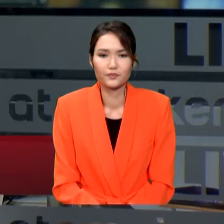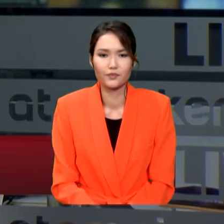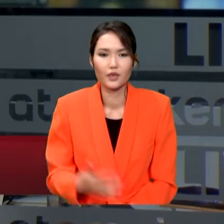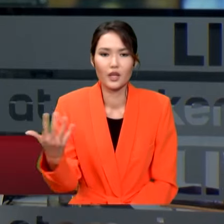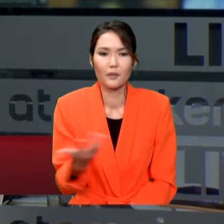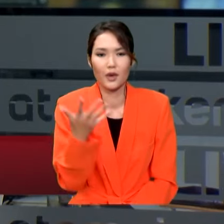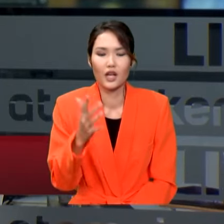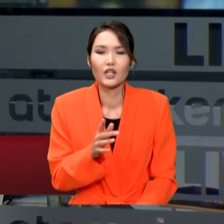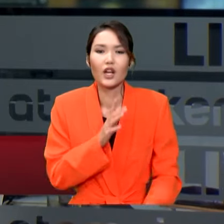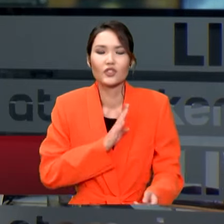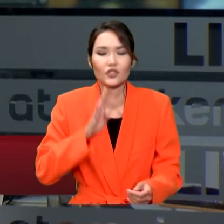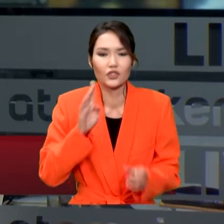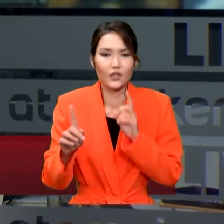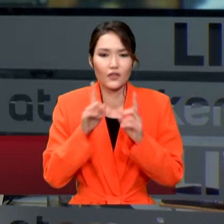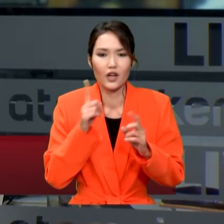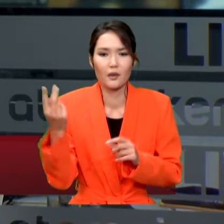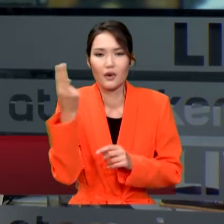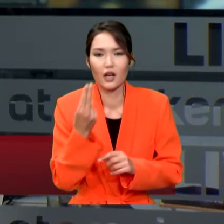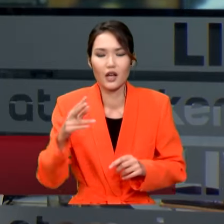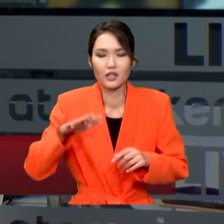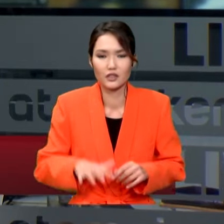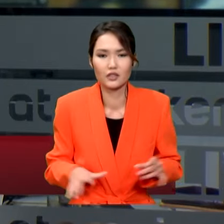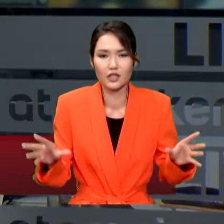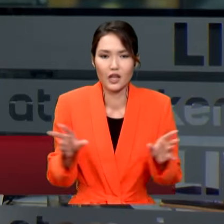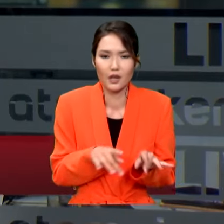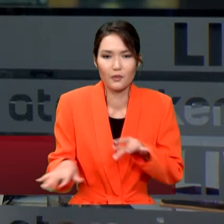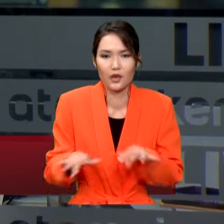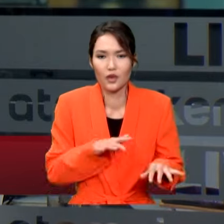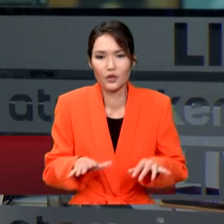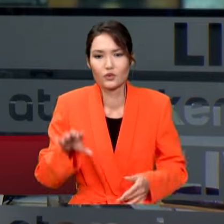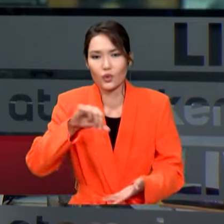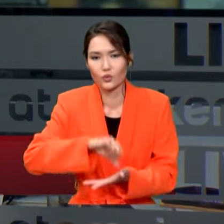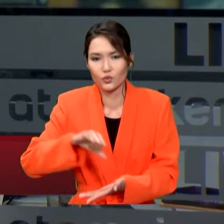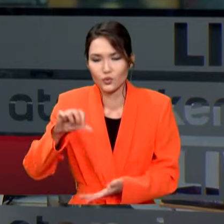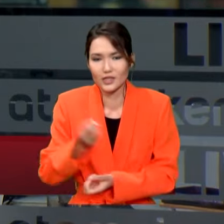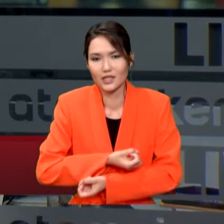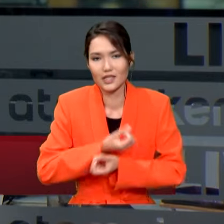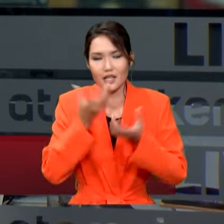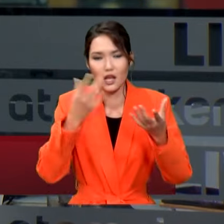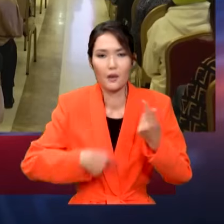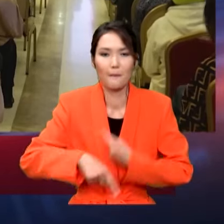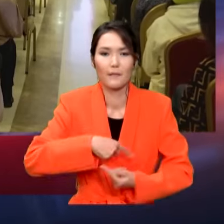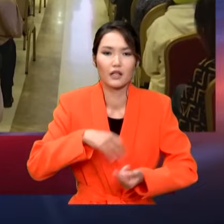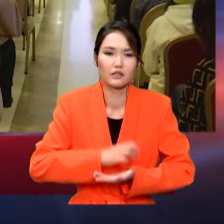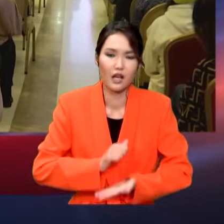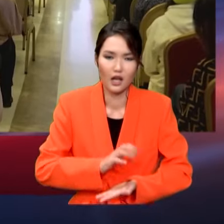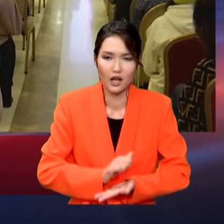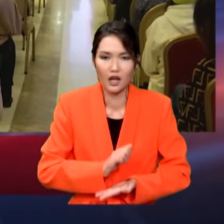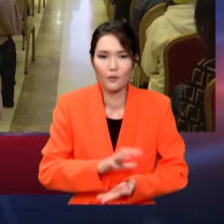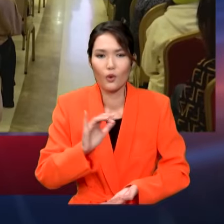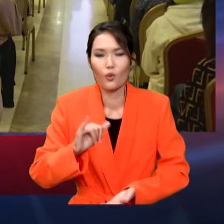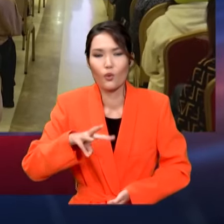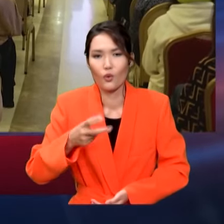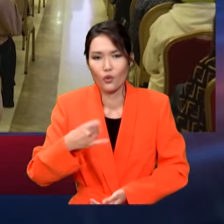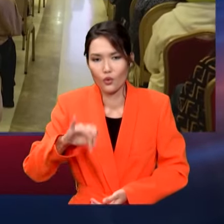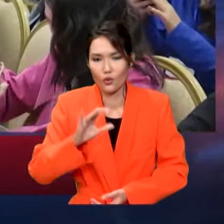Пятый женский форум прошел в Астане. Организатор юбилейного мероприятия сообщества ярких предпринимательниц Казахстана «УМАЙ».